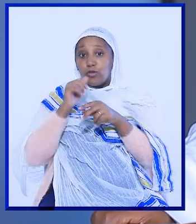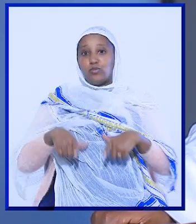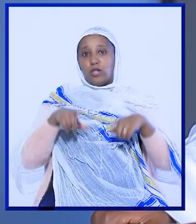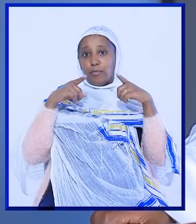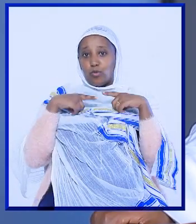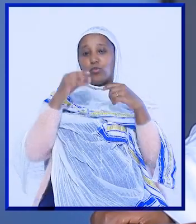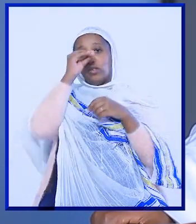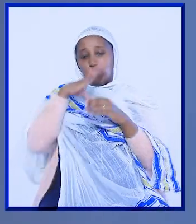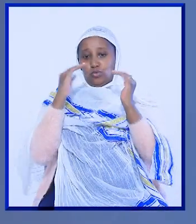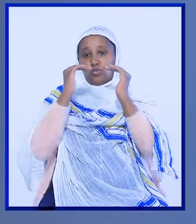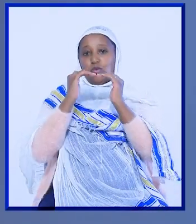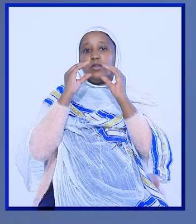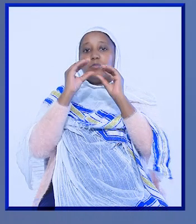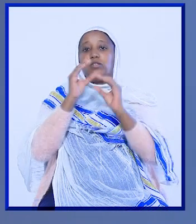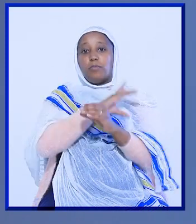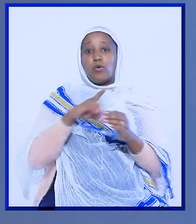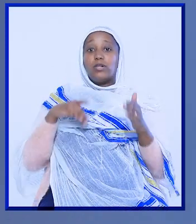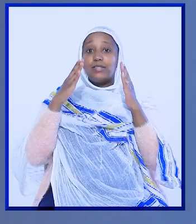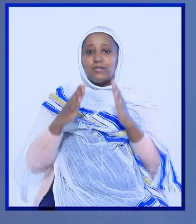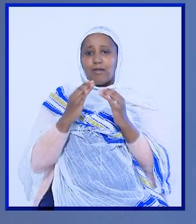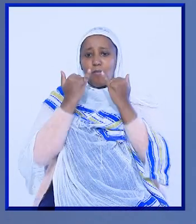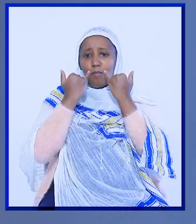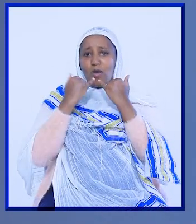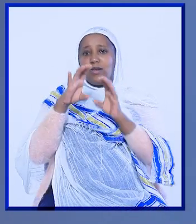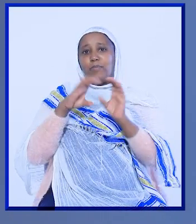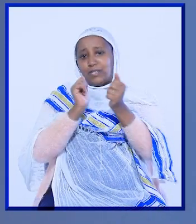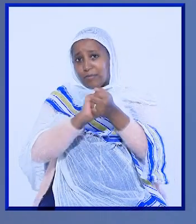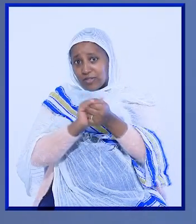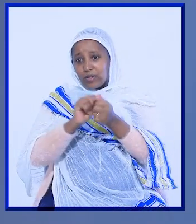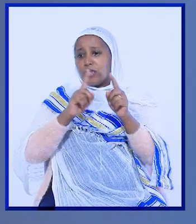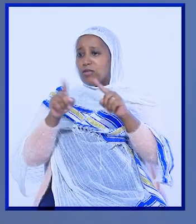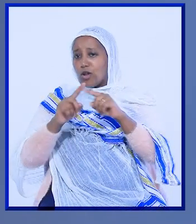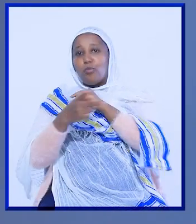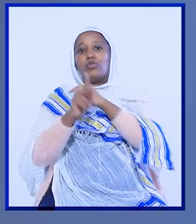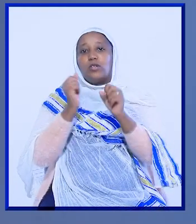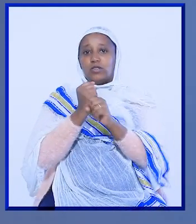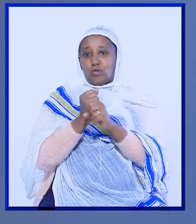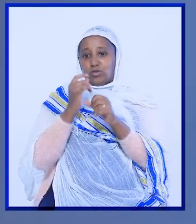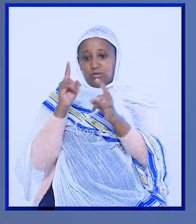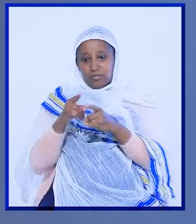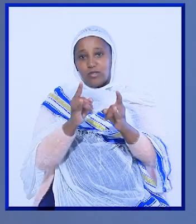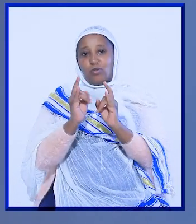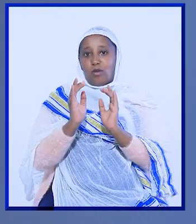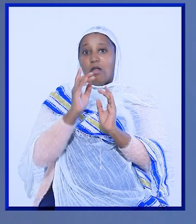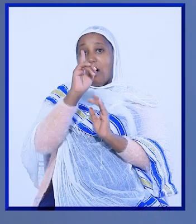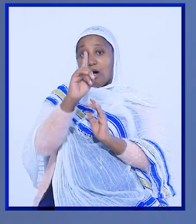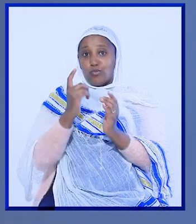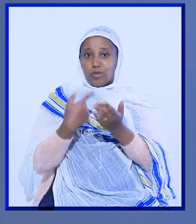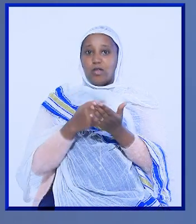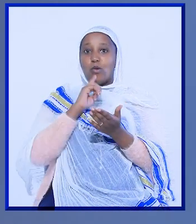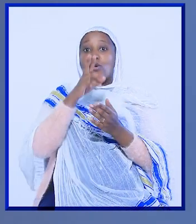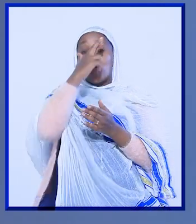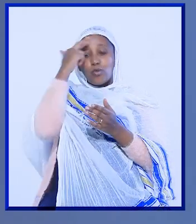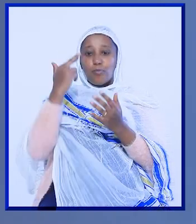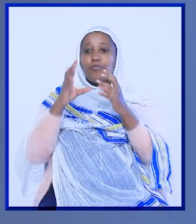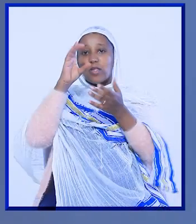ሰው ሳይቆጥሯቸው ስለሚኖሩ የሰው ልጆችን እኩልነት የሚያስተምረውን ክርስትና ለማቀጨጭ የተለያዩ የፖለቲካ ሴራዎችን ሰርተዋል። አንዱ